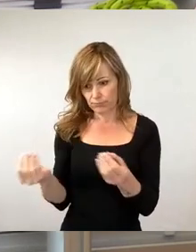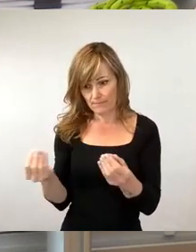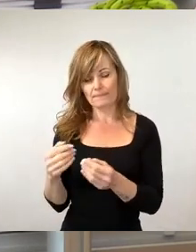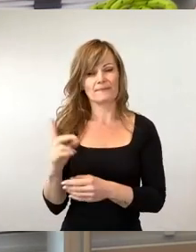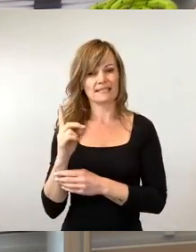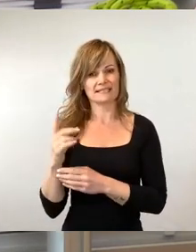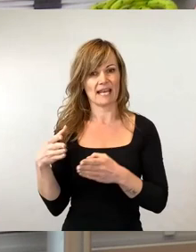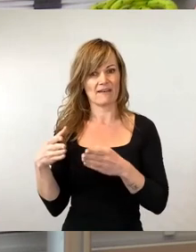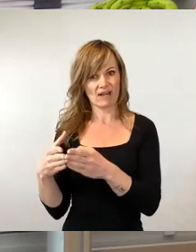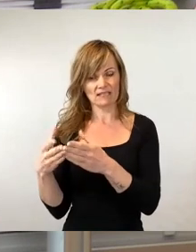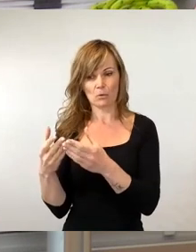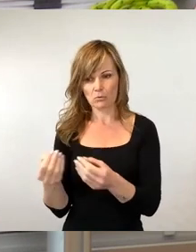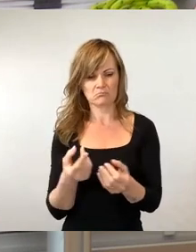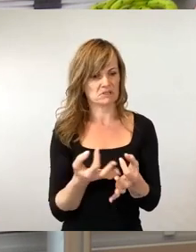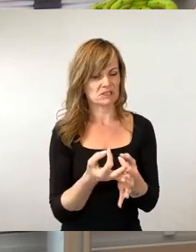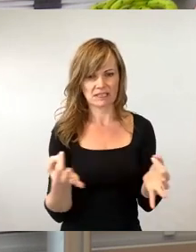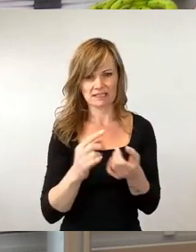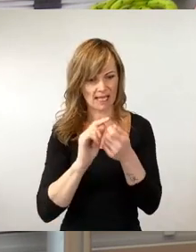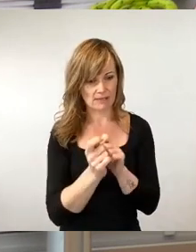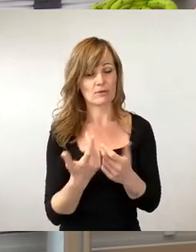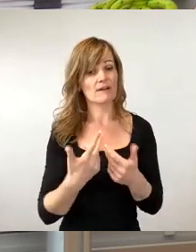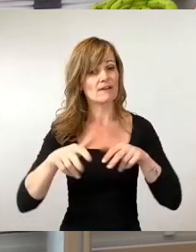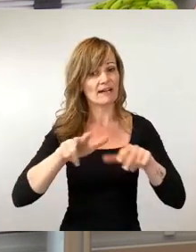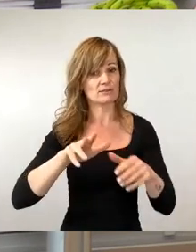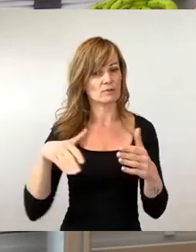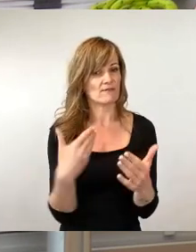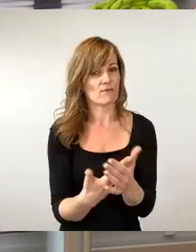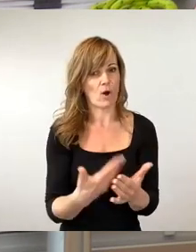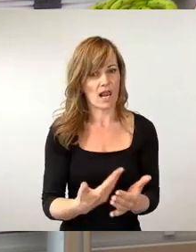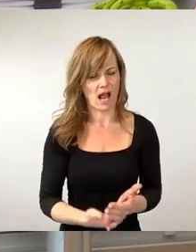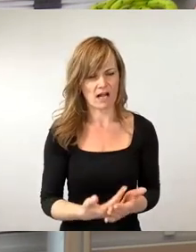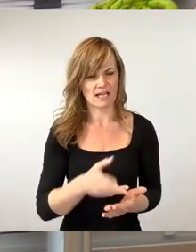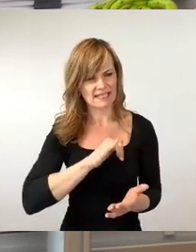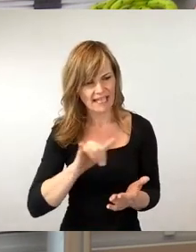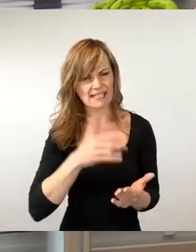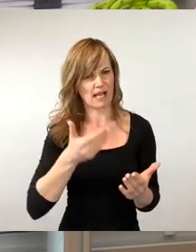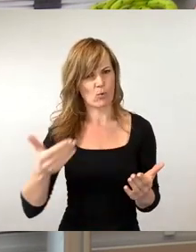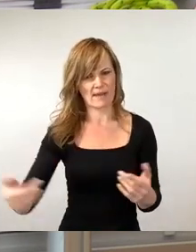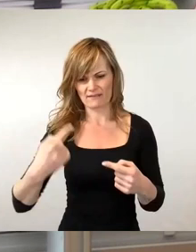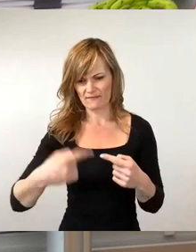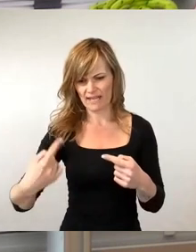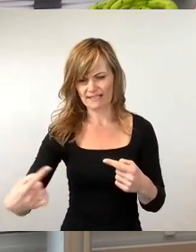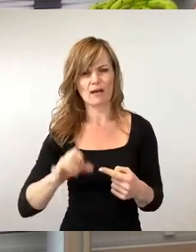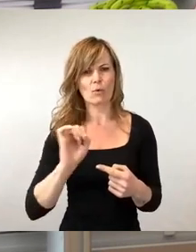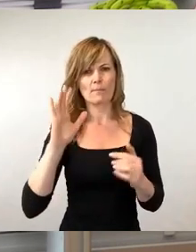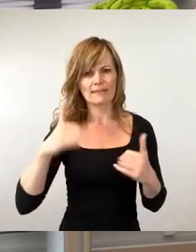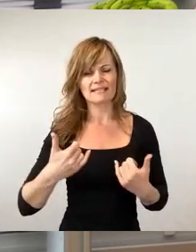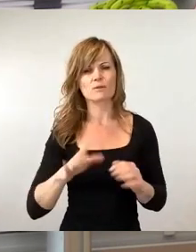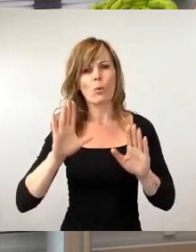geändert. Und der Verwaltungsvorlage fehlt vollkommen jedes Argument dafür, warum jetzt eine ungerade Ausschuss